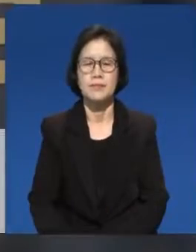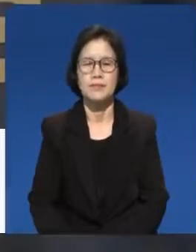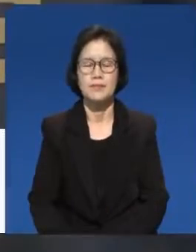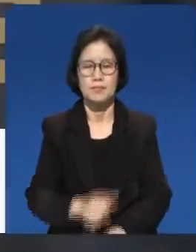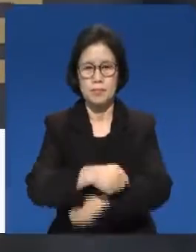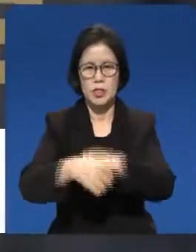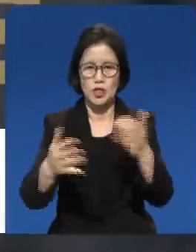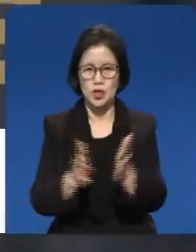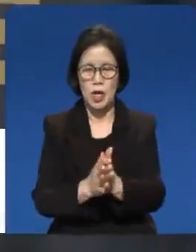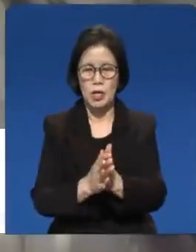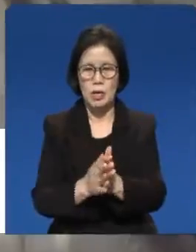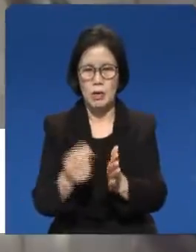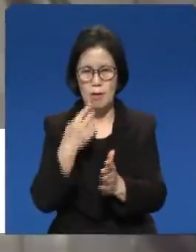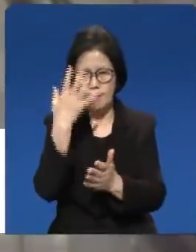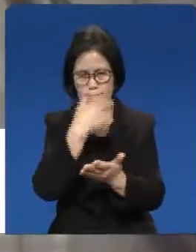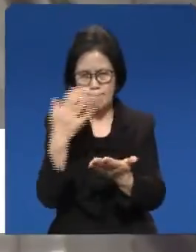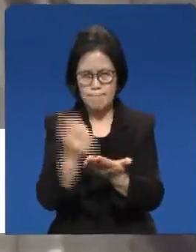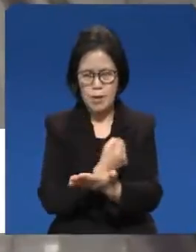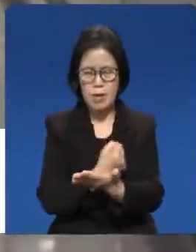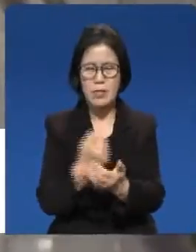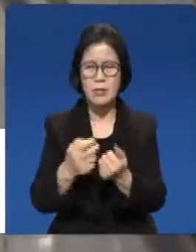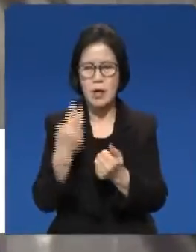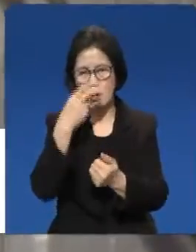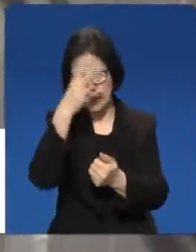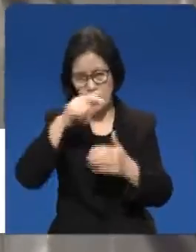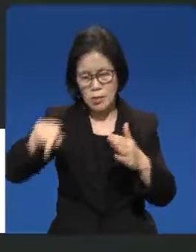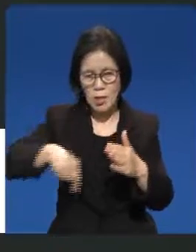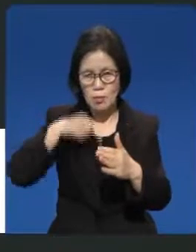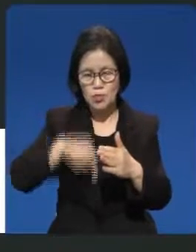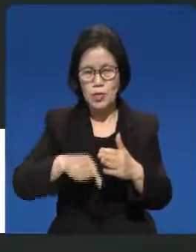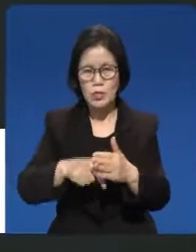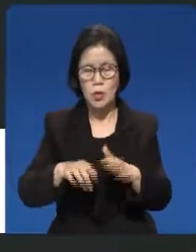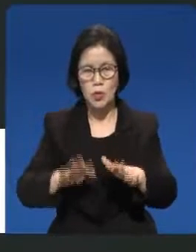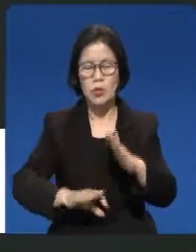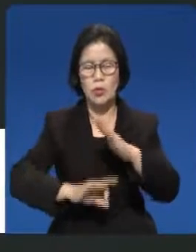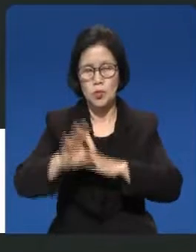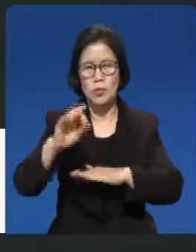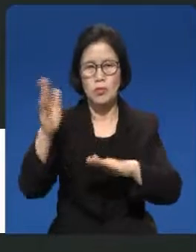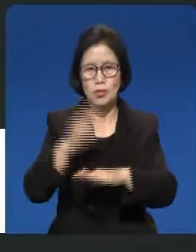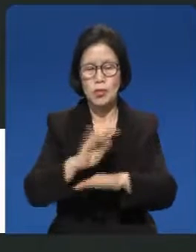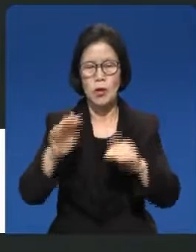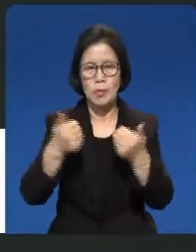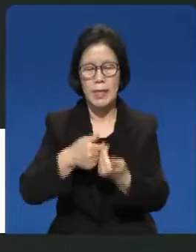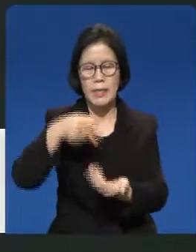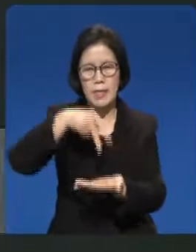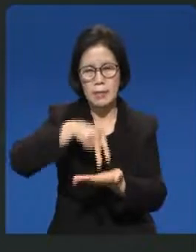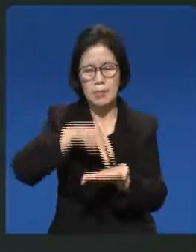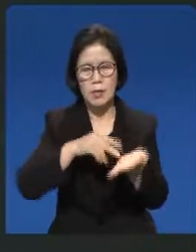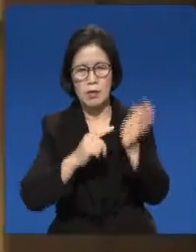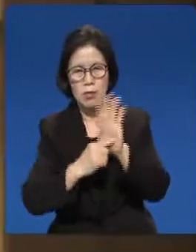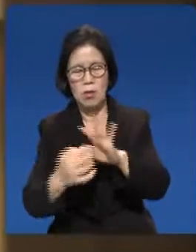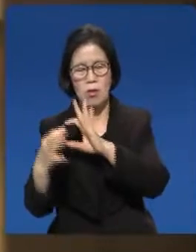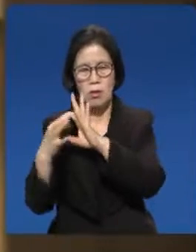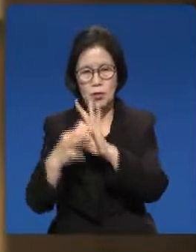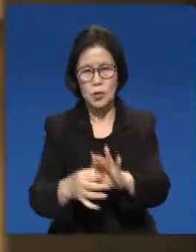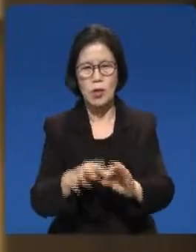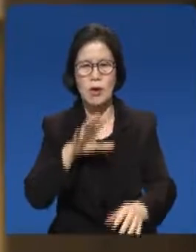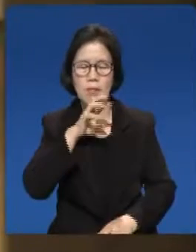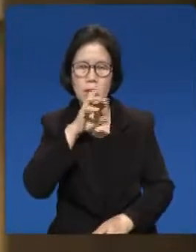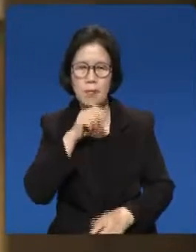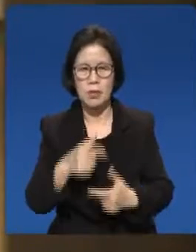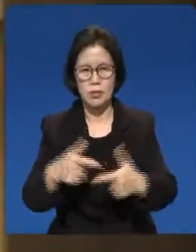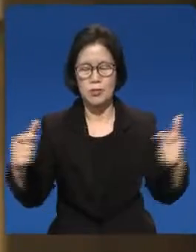민주당의 검소한 박 추징 조짐에 검찰 내부에선 오늘 오전부터 반대 입장 표명이 잇따르는 등 반발이